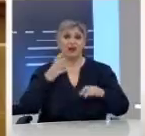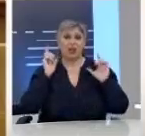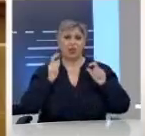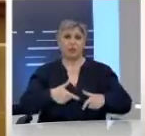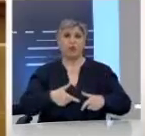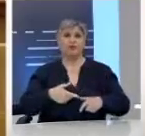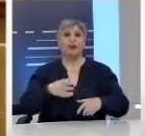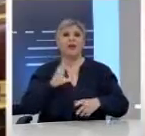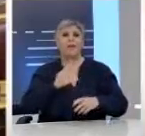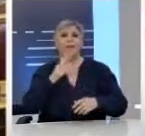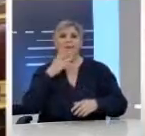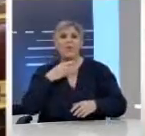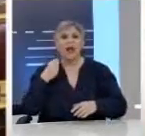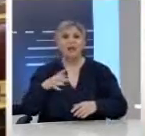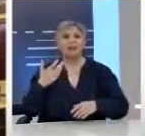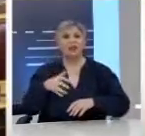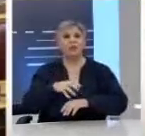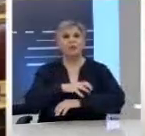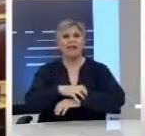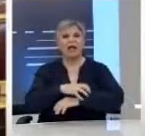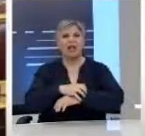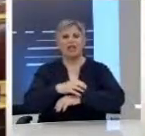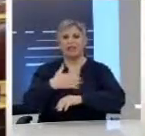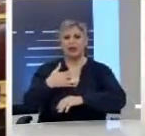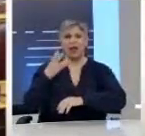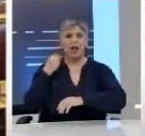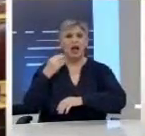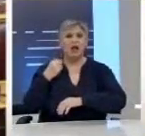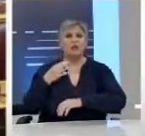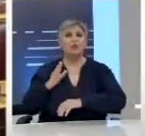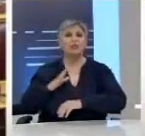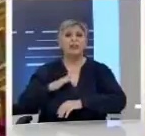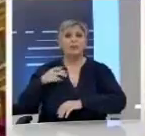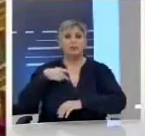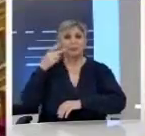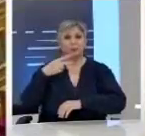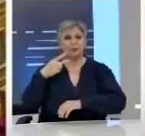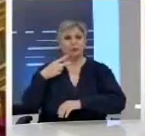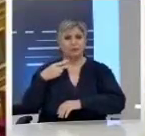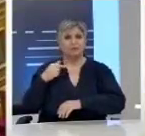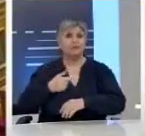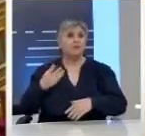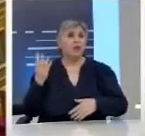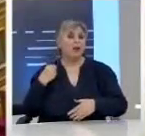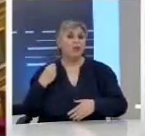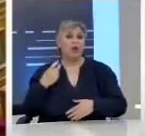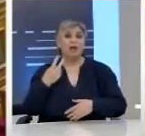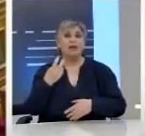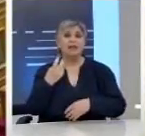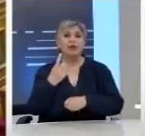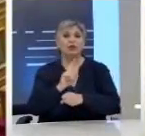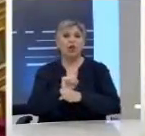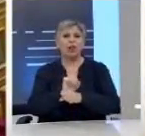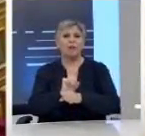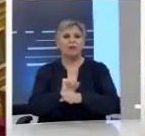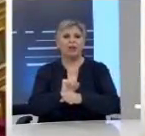τυχαίο. Δεν είναι τυχαίο. 20 λεπτά αγόρευε ο αρχηγός της Νέας Δημοκρατίας. Και τι παραδείγματα έχει να